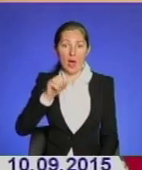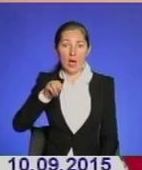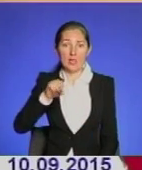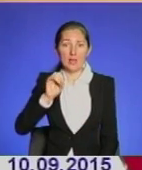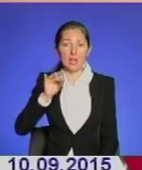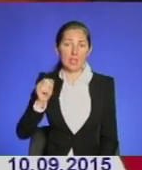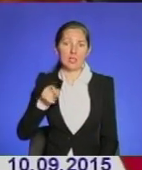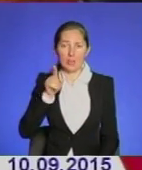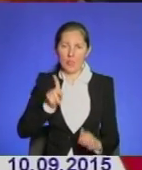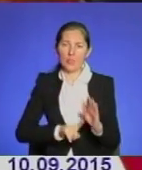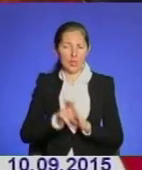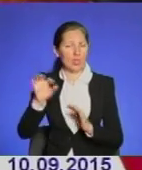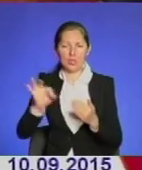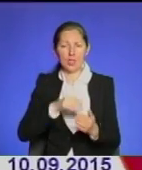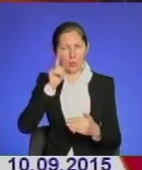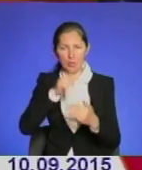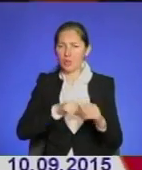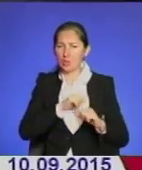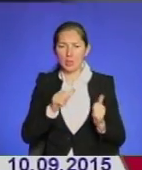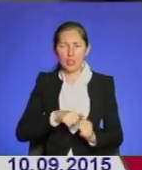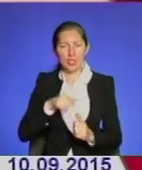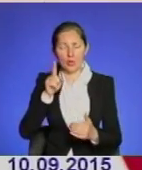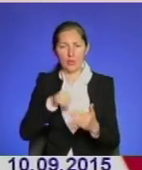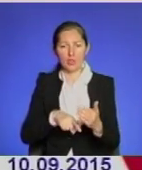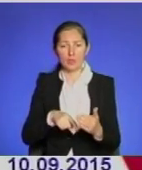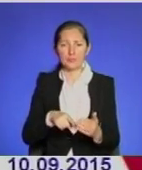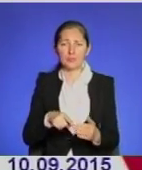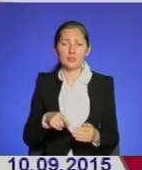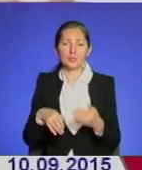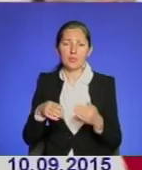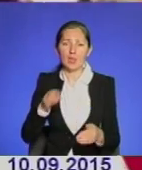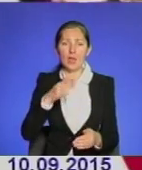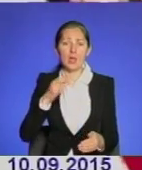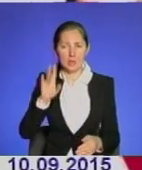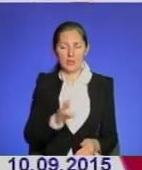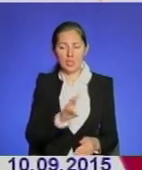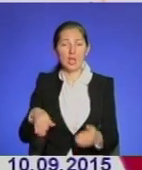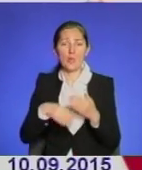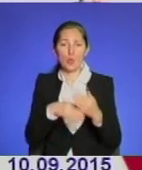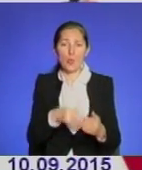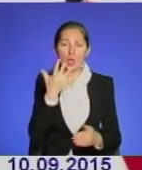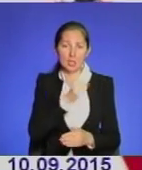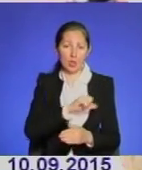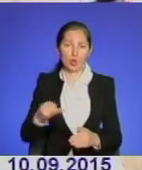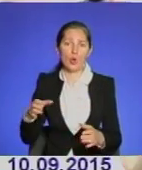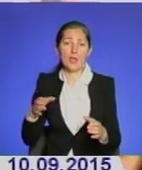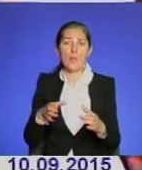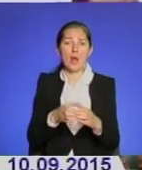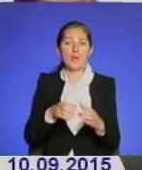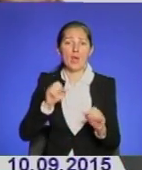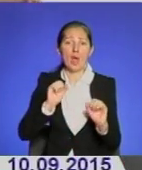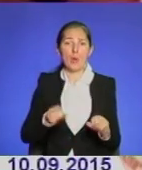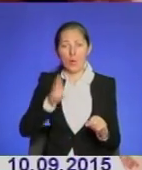щиро, дійсно. Значною мірою сьогодні капеланській службі допомагають закордонні парафії православної церкви, зокрема парафія